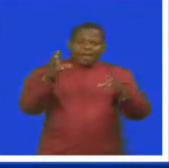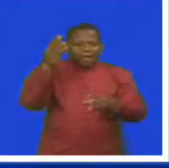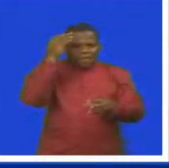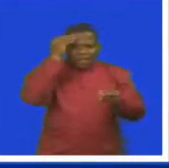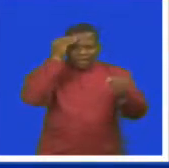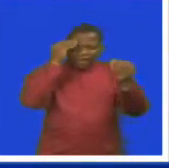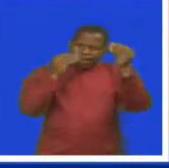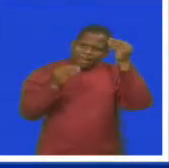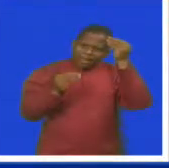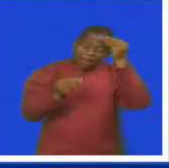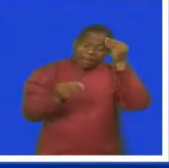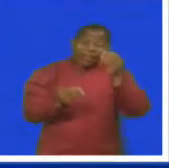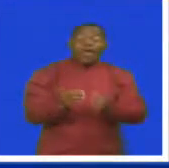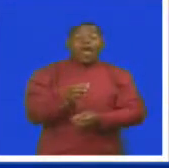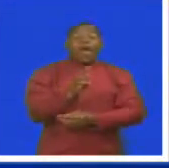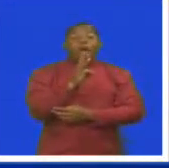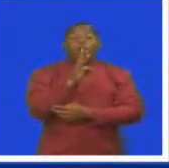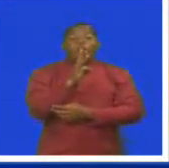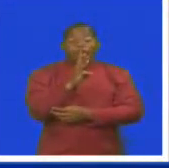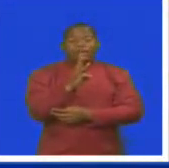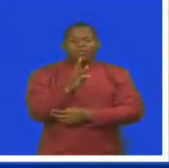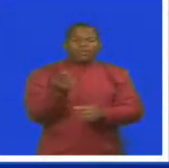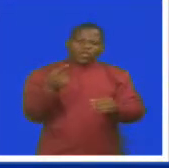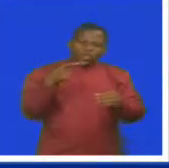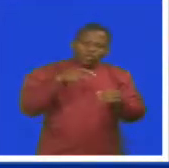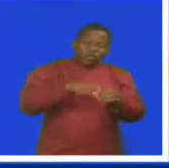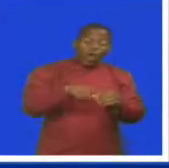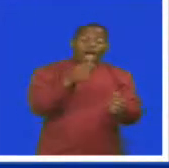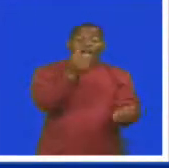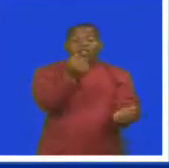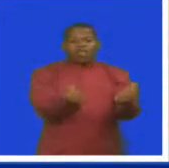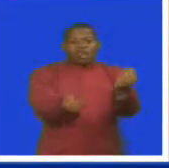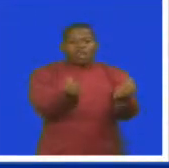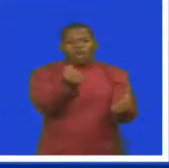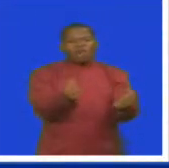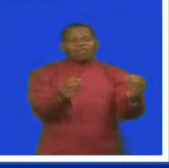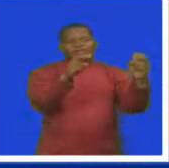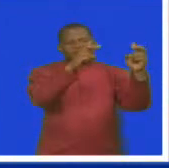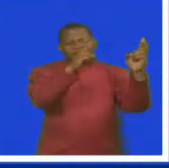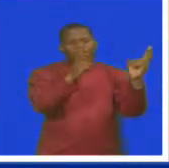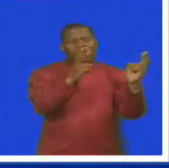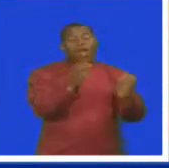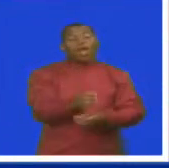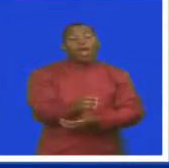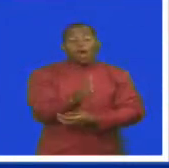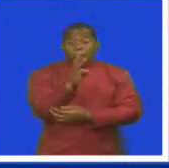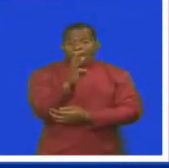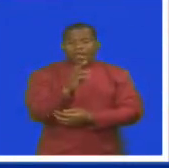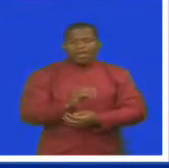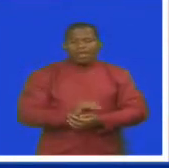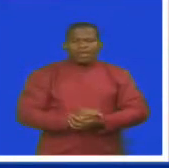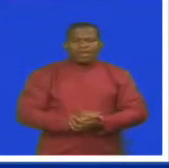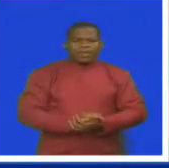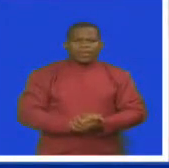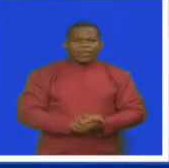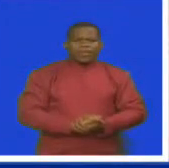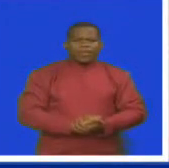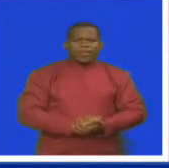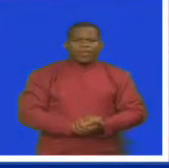ingakhosheli emuva eTindzabeni tetinkantolo. TindzabaEmini Eswatini TV kubika Themngosi Mavimbela